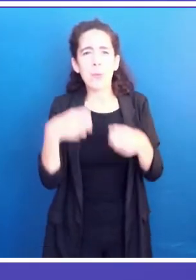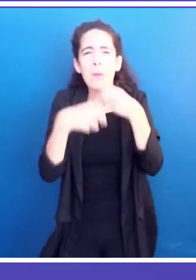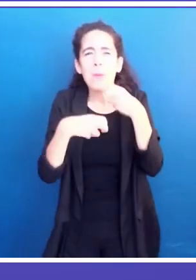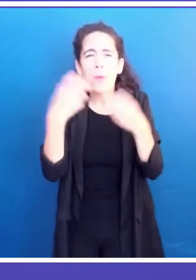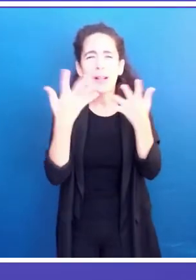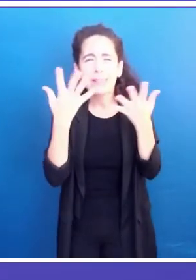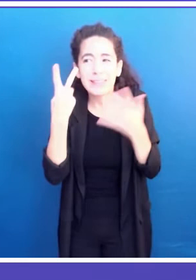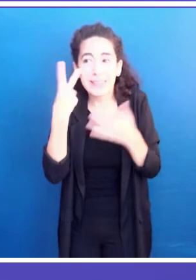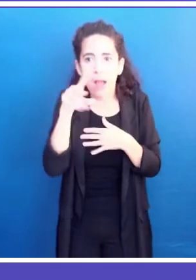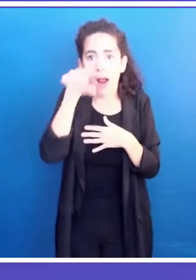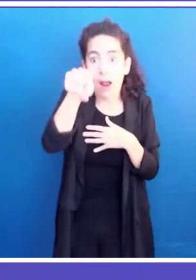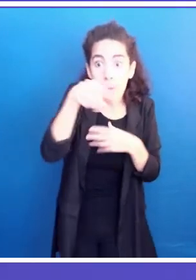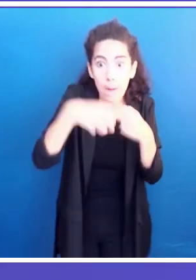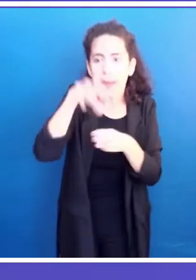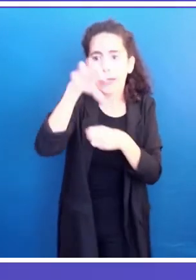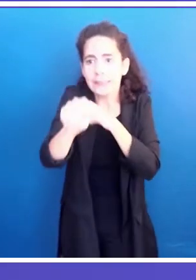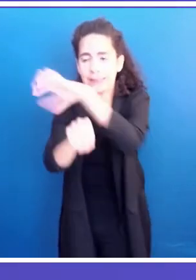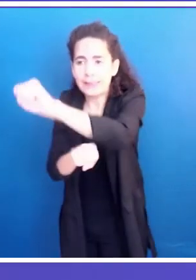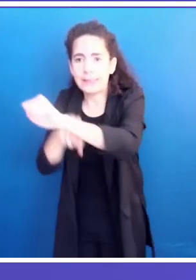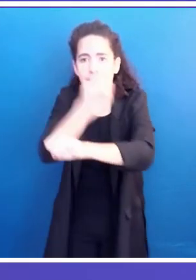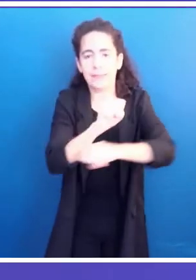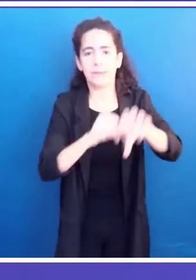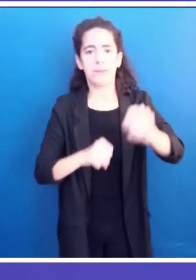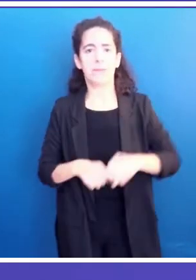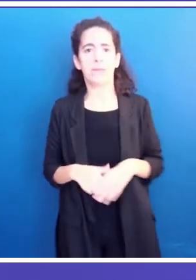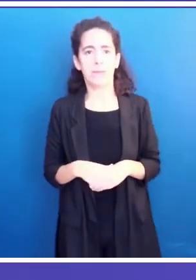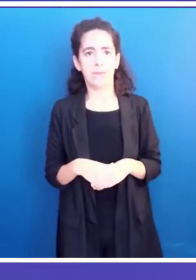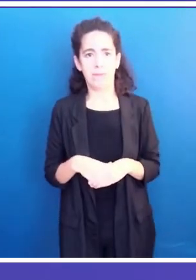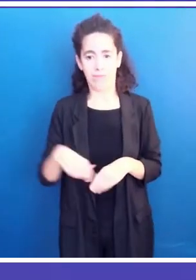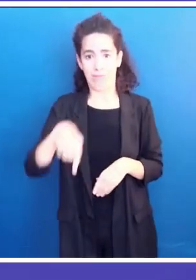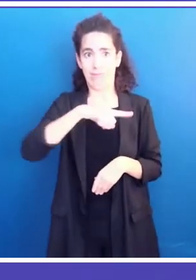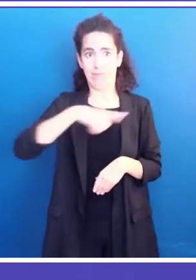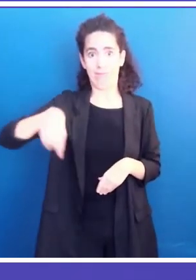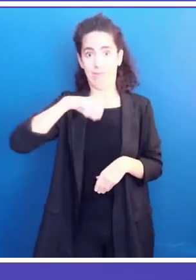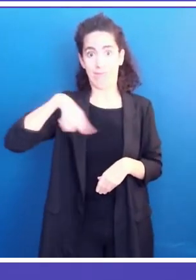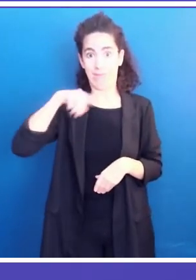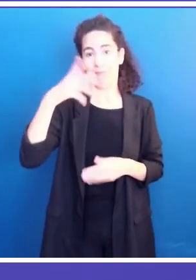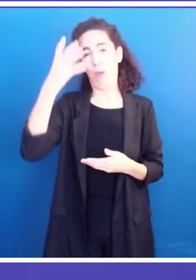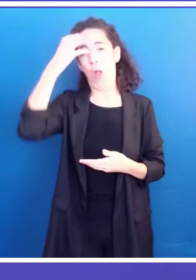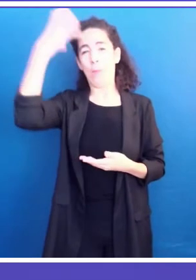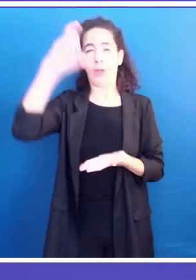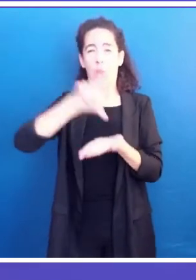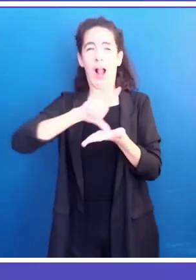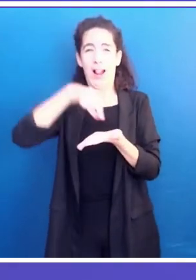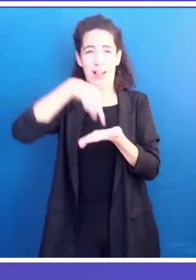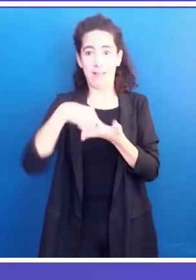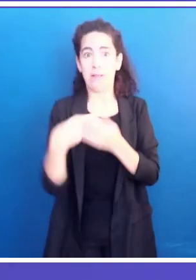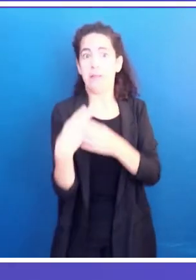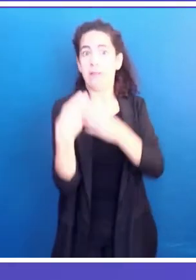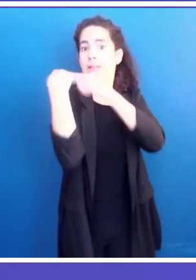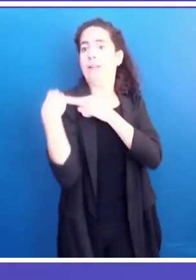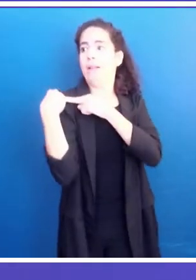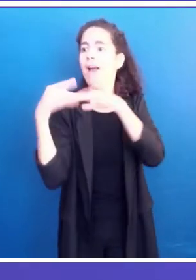المرأة داخل المنزل وخارجه مع تأمين الخدمات الاجتماعية المطلوبة. فإذن